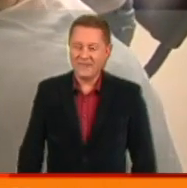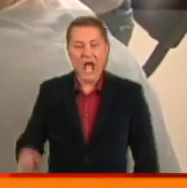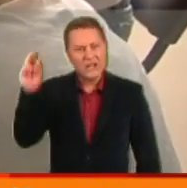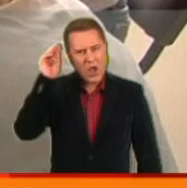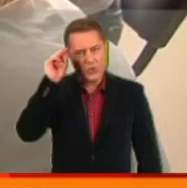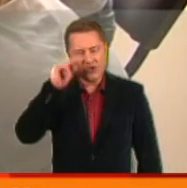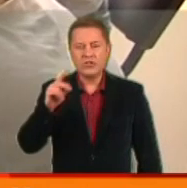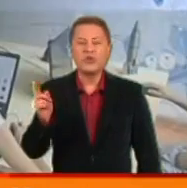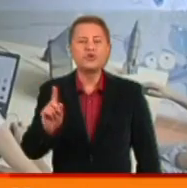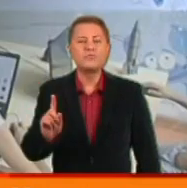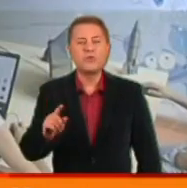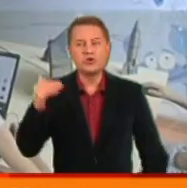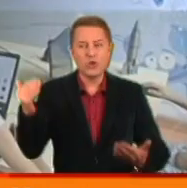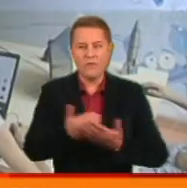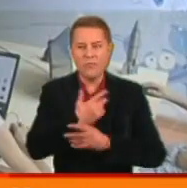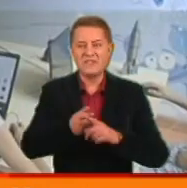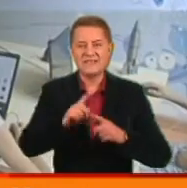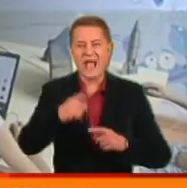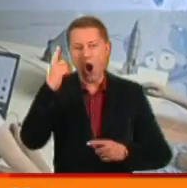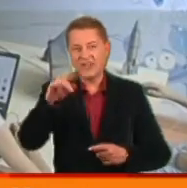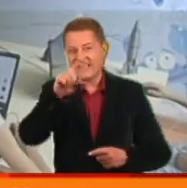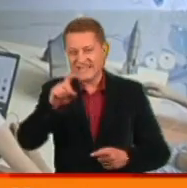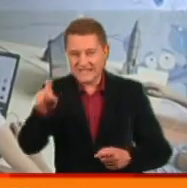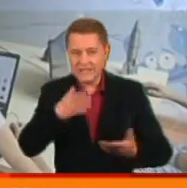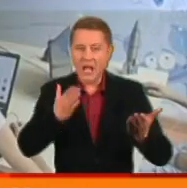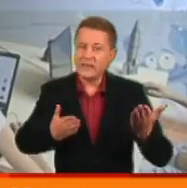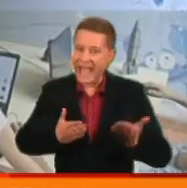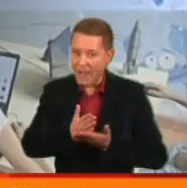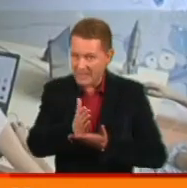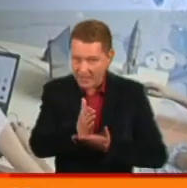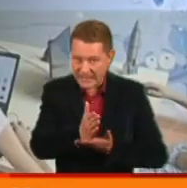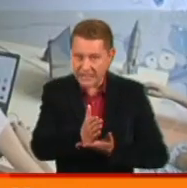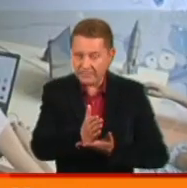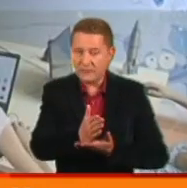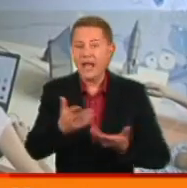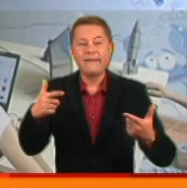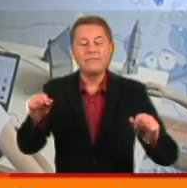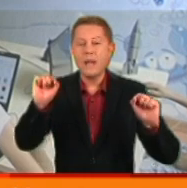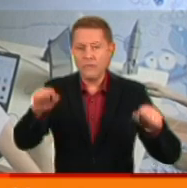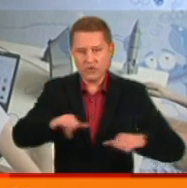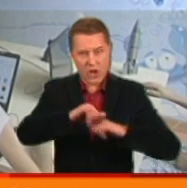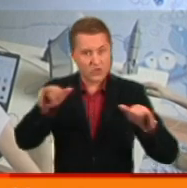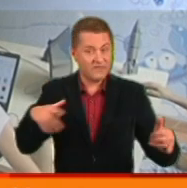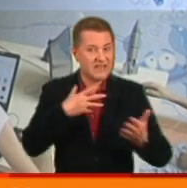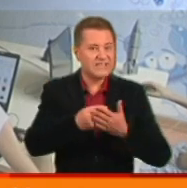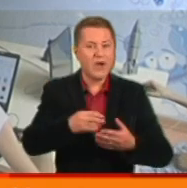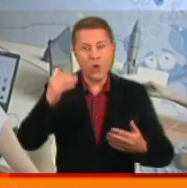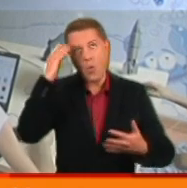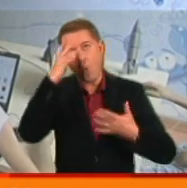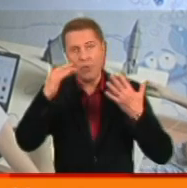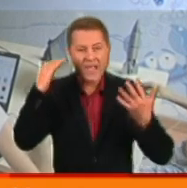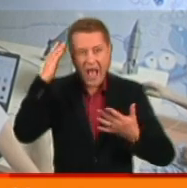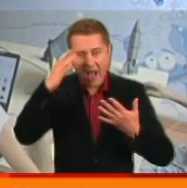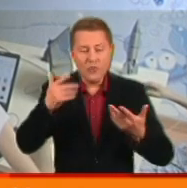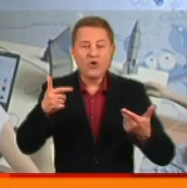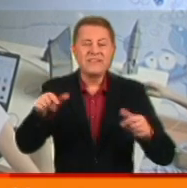Навчитися чогось нового. Це один з напрямків, де можна розвивати свою уяву,